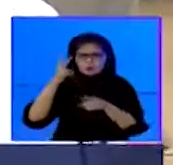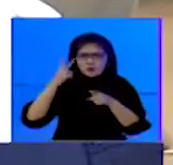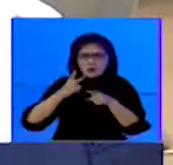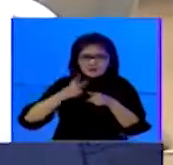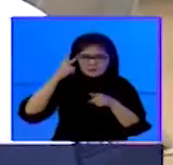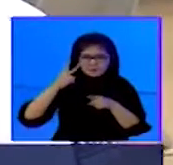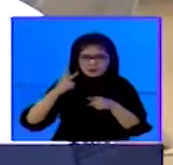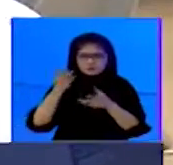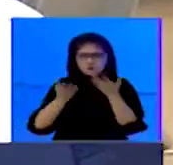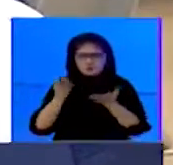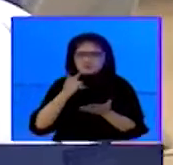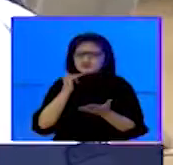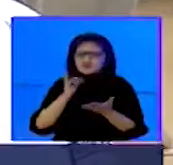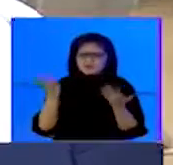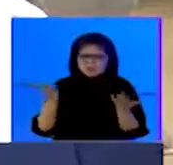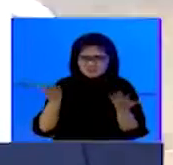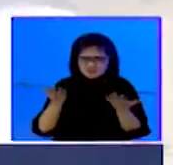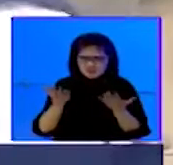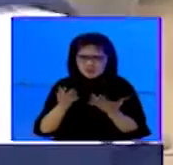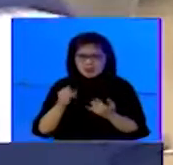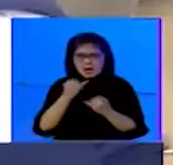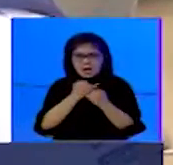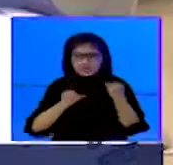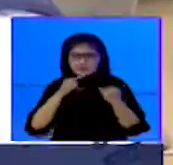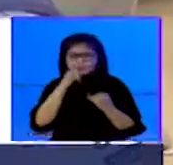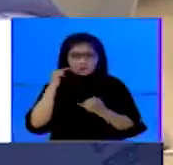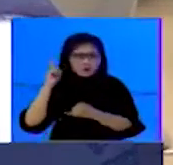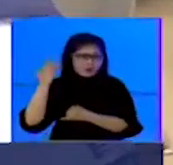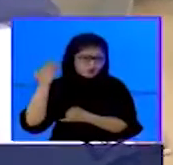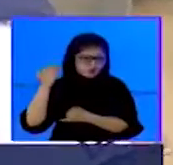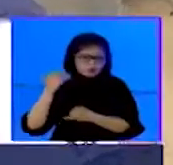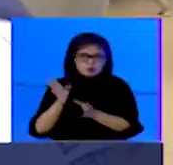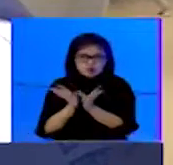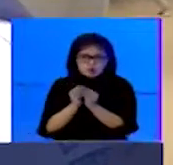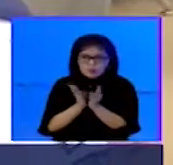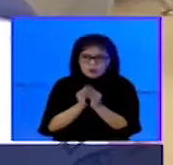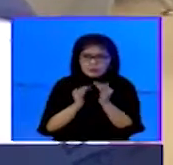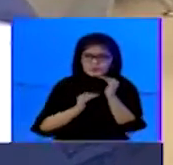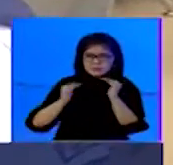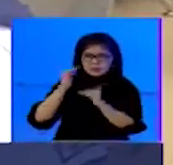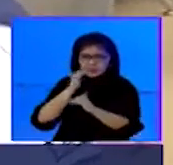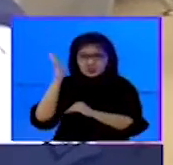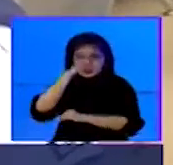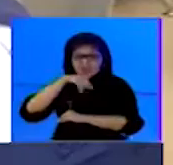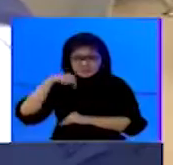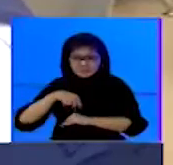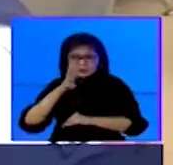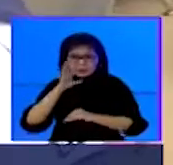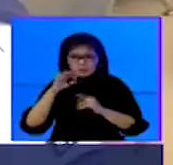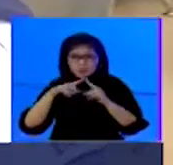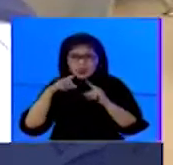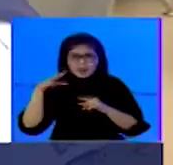dibandingkan biasanya, rata-rata di akhir pekan minggu lalu. Saat ini tanggal 30 April itu ada sekitar 3.000